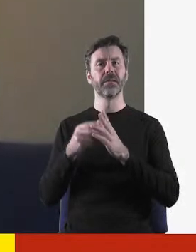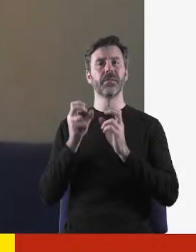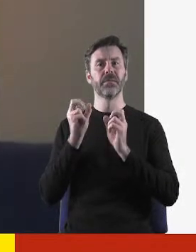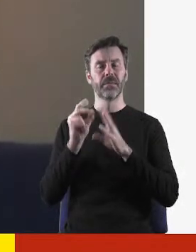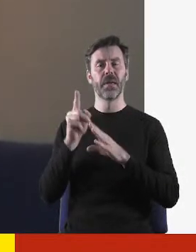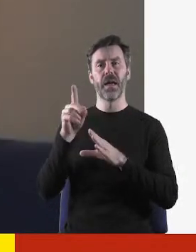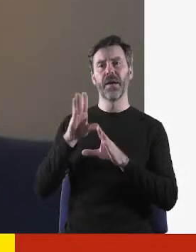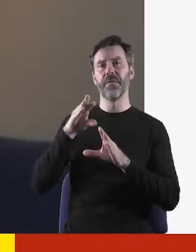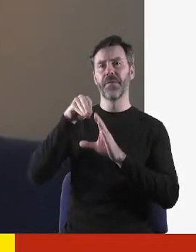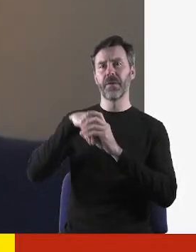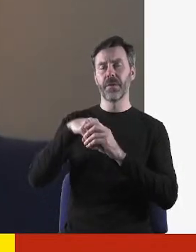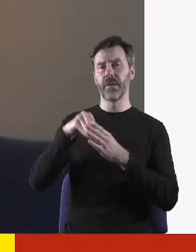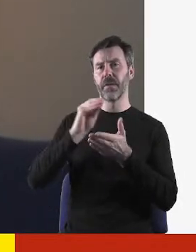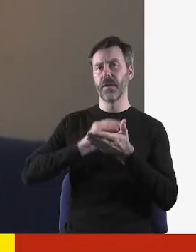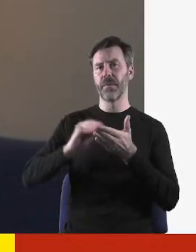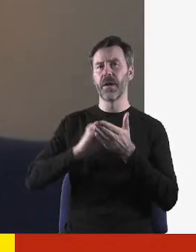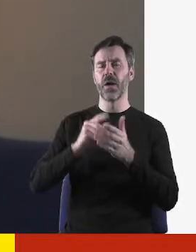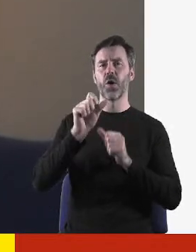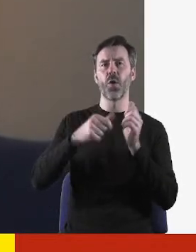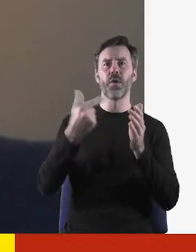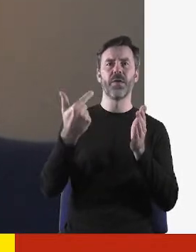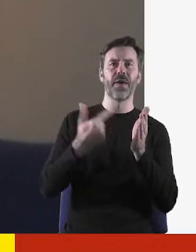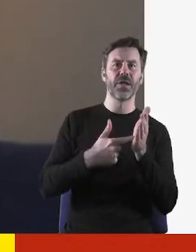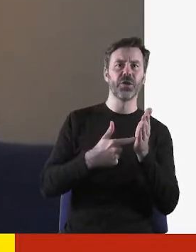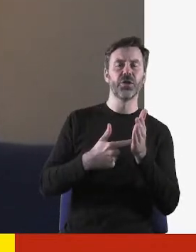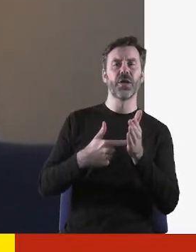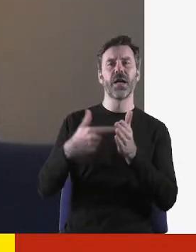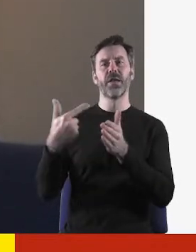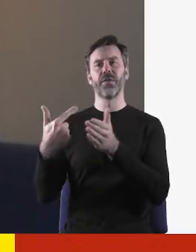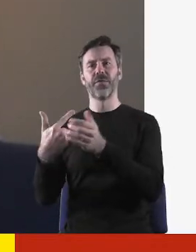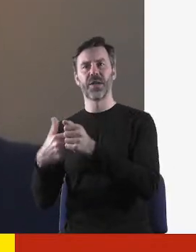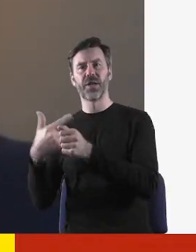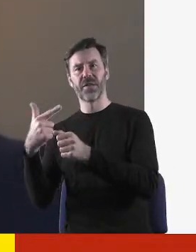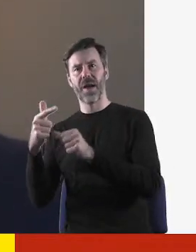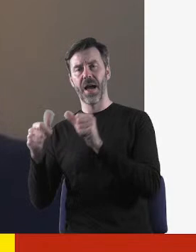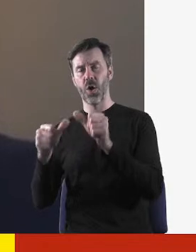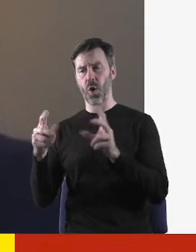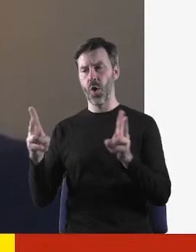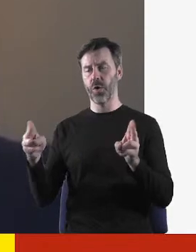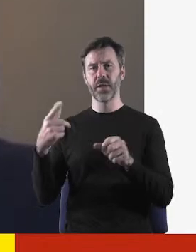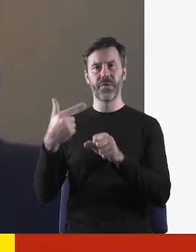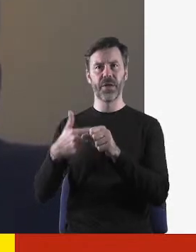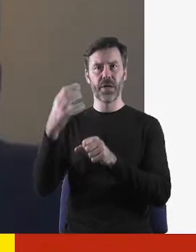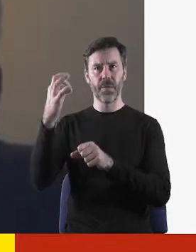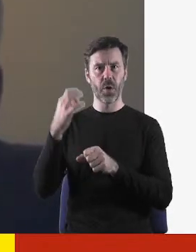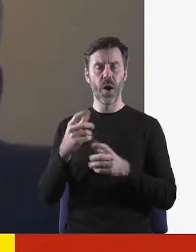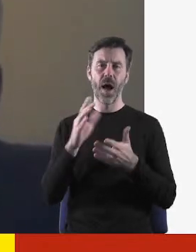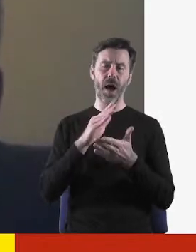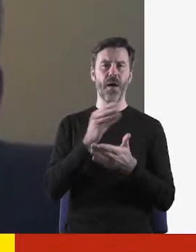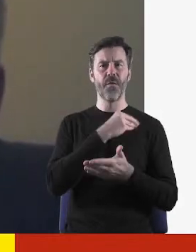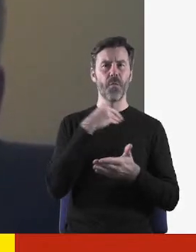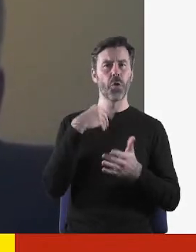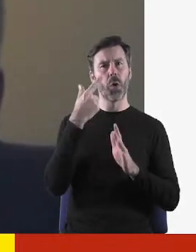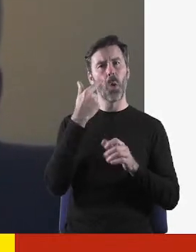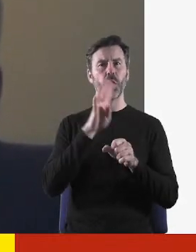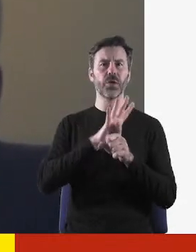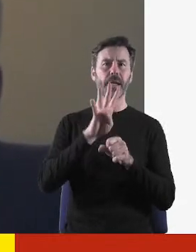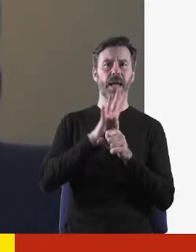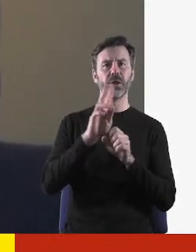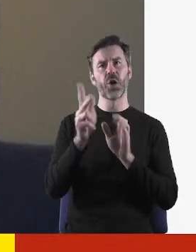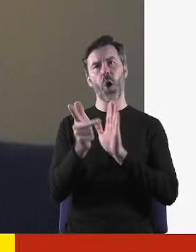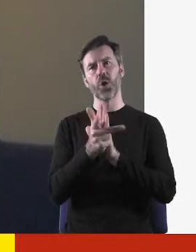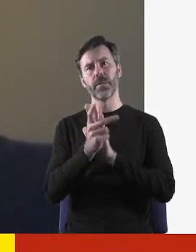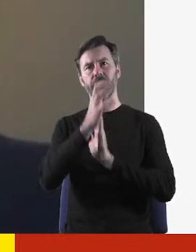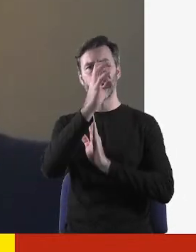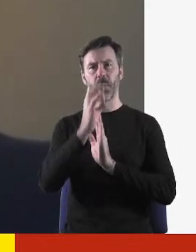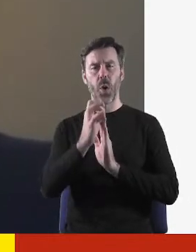przewidywała w latach 20-22 ten poziom 20 kilka procent, w kraju jest to 14-18, zależy od regionu i